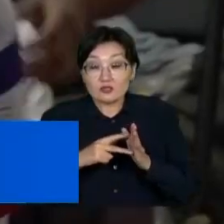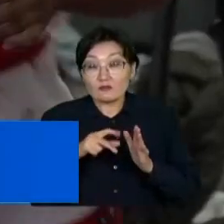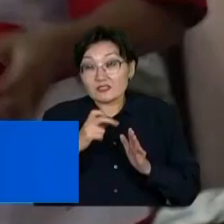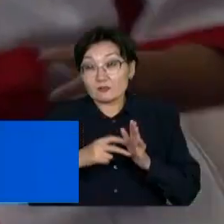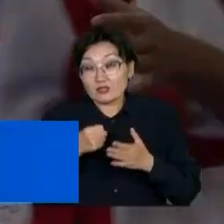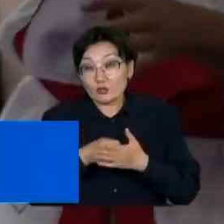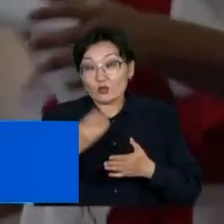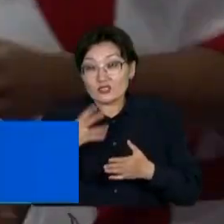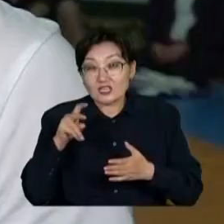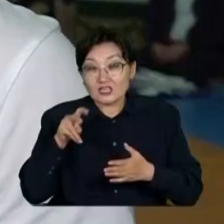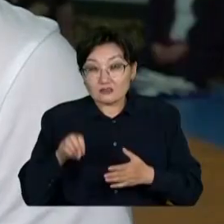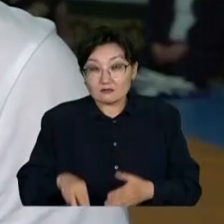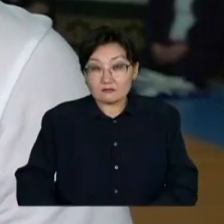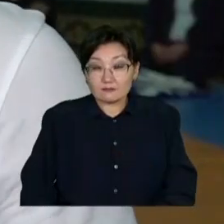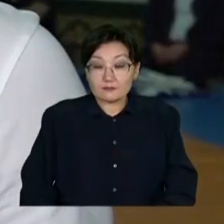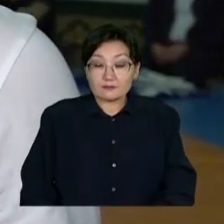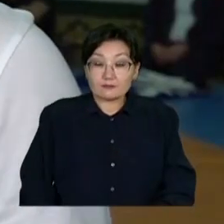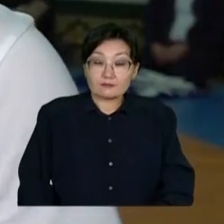лет.